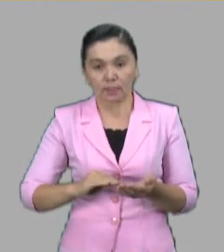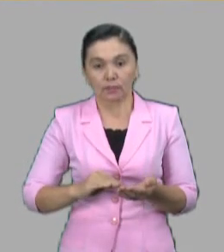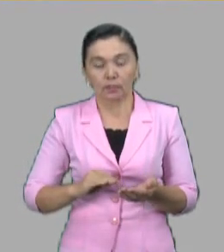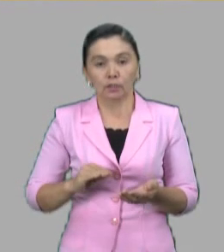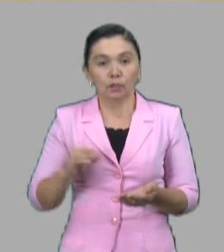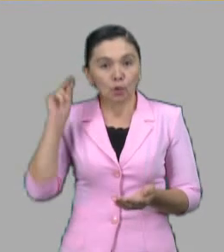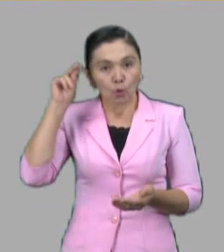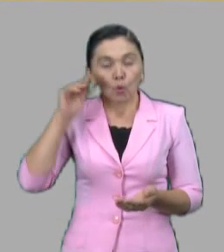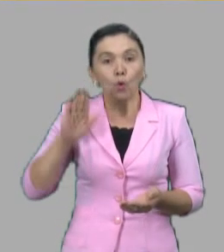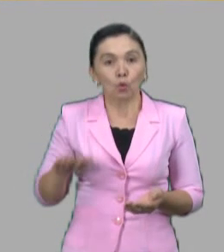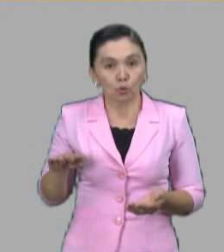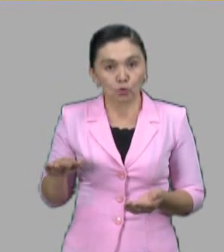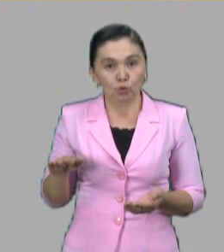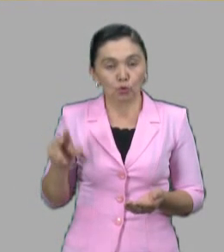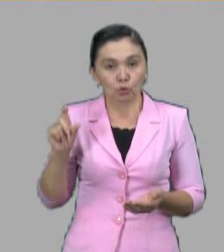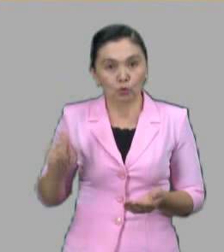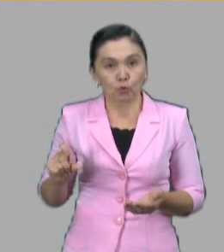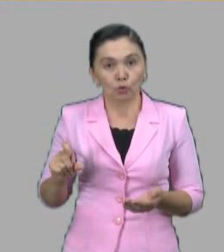Окуучу эмне кылат?